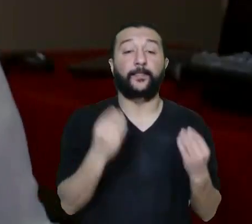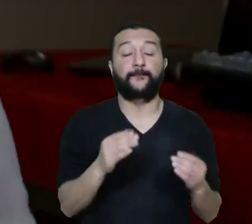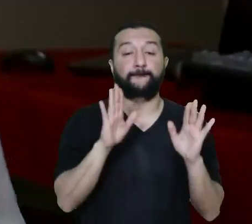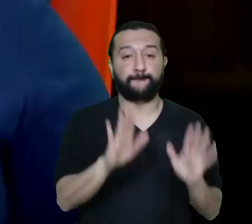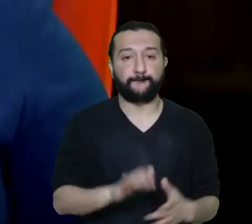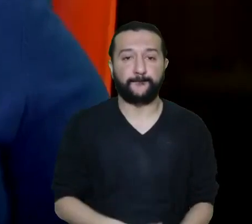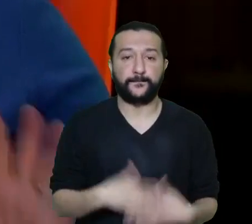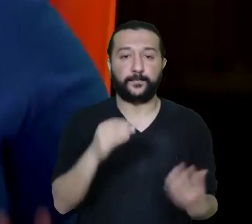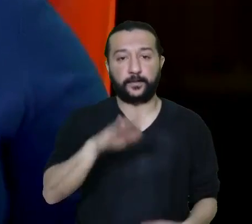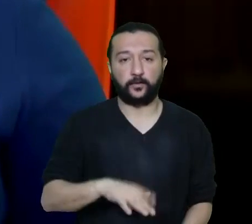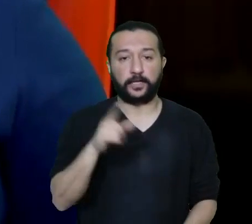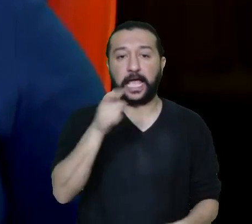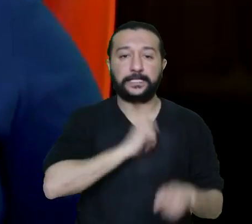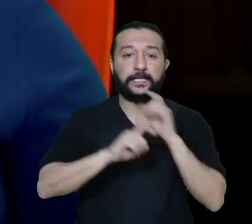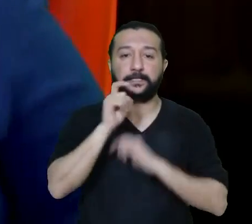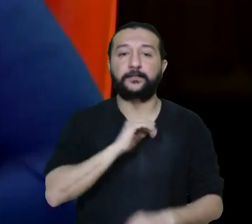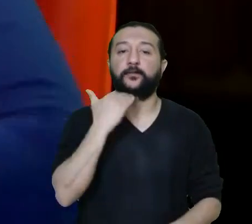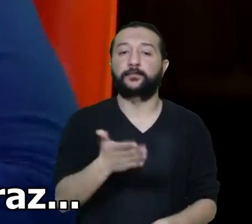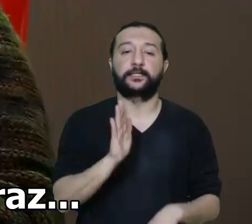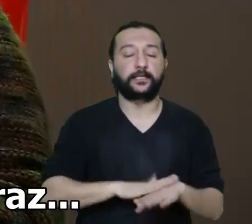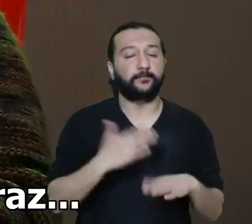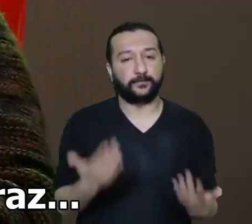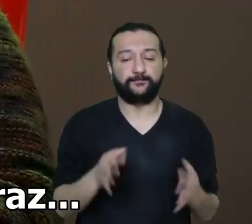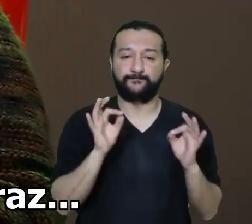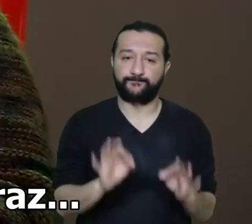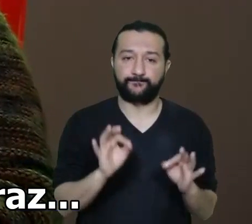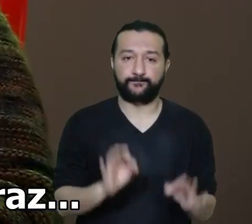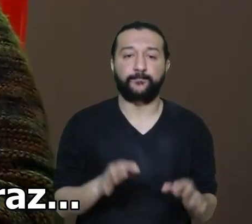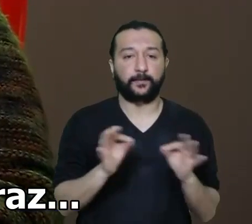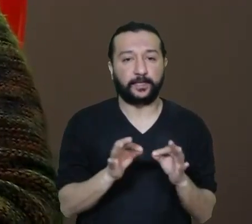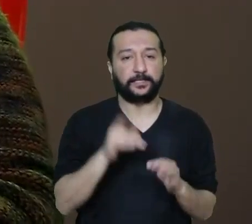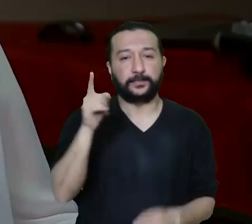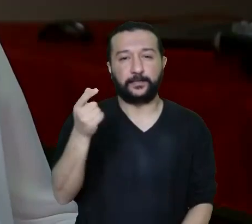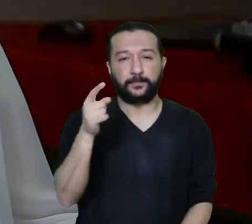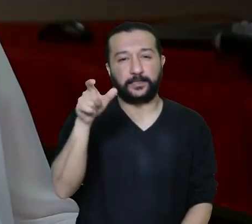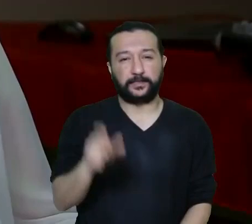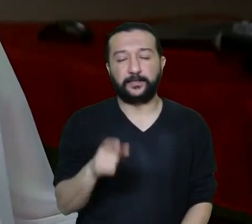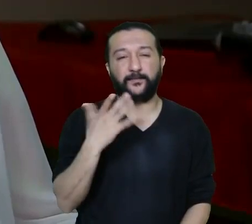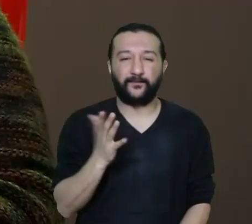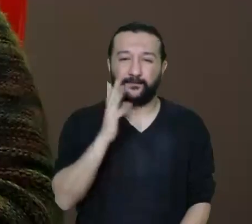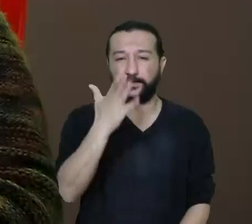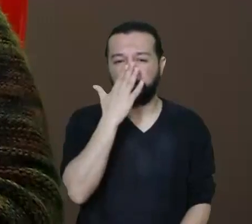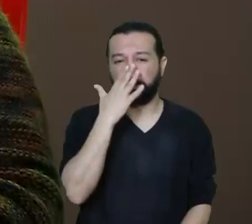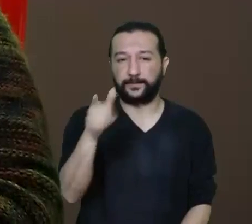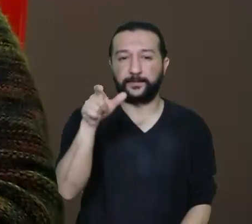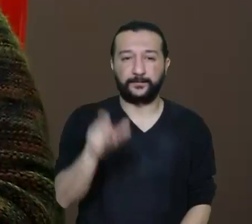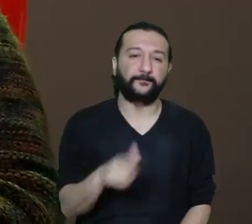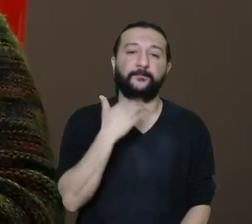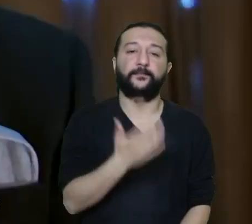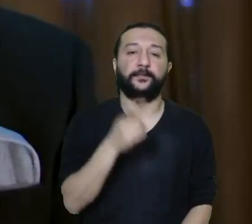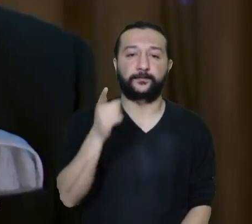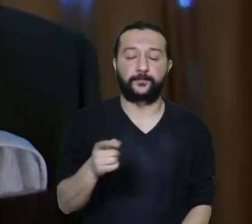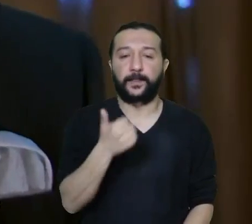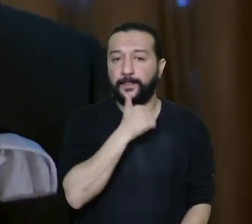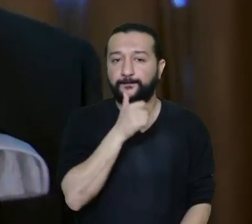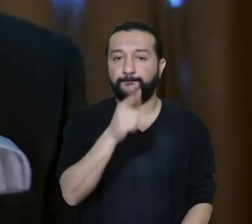zaman. Çocuk ihmale gelmez. Ne yapalım? Evet evet. Biricik zaten biraz fazla evhamlı ya. Fazla pipirikli.